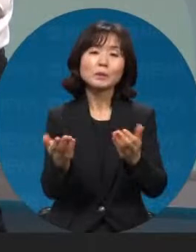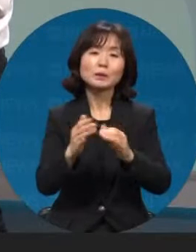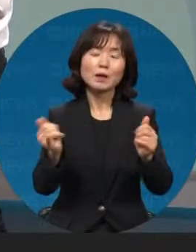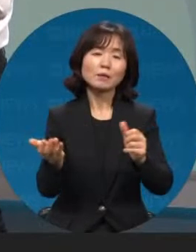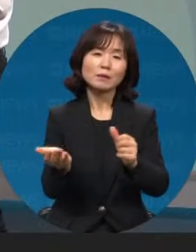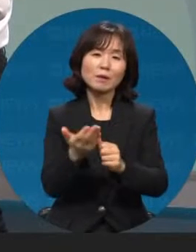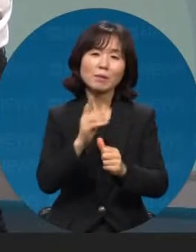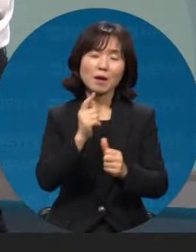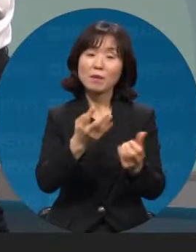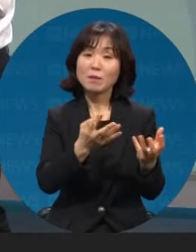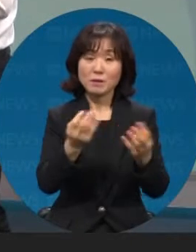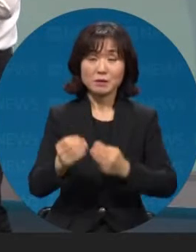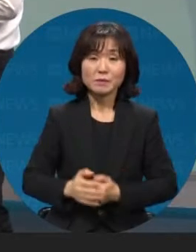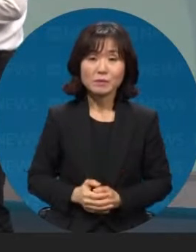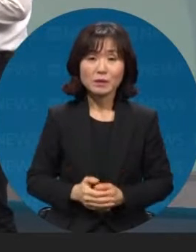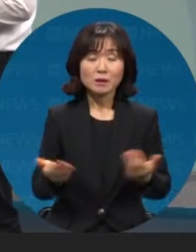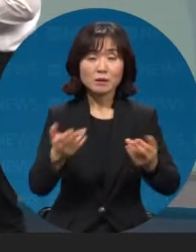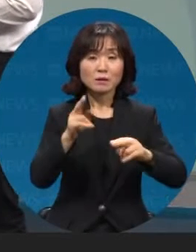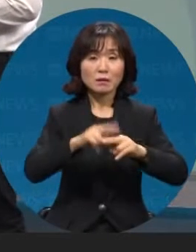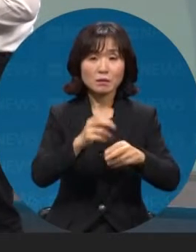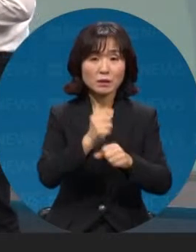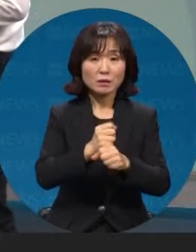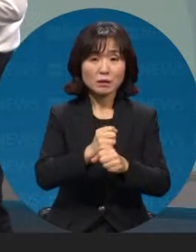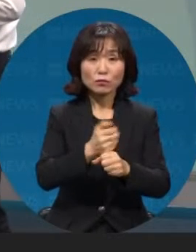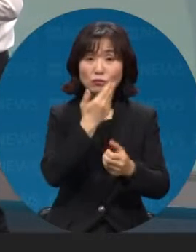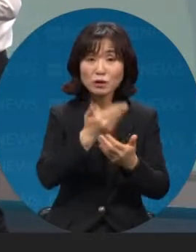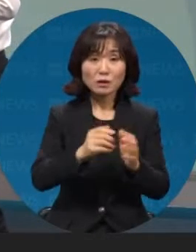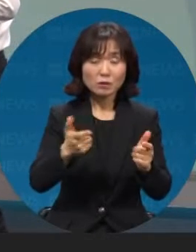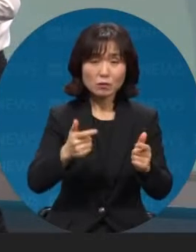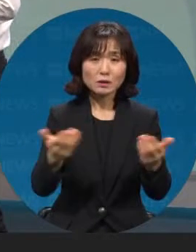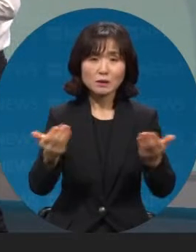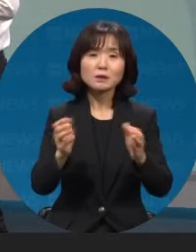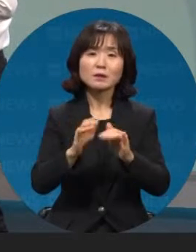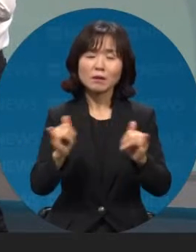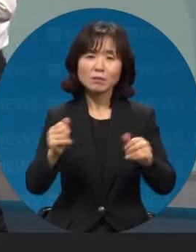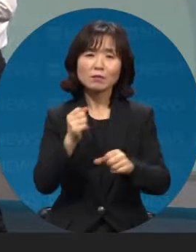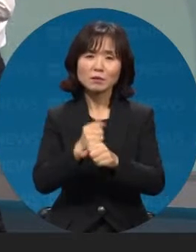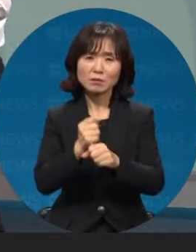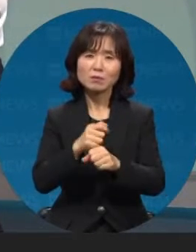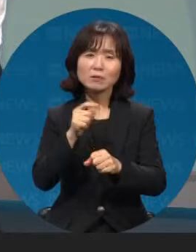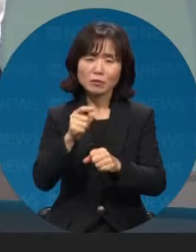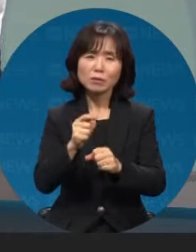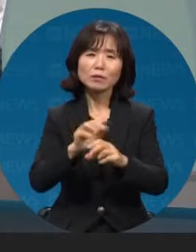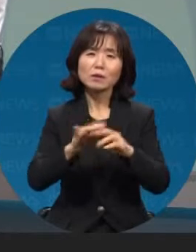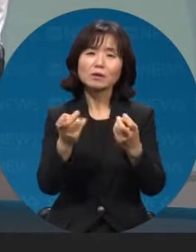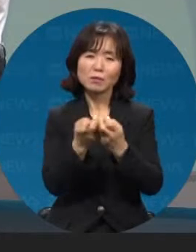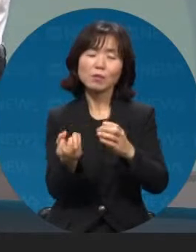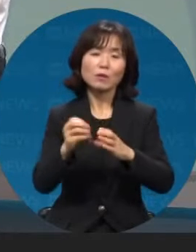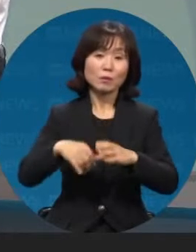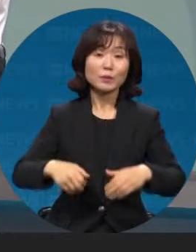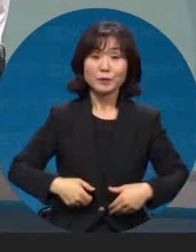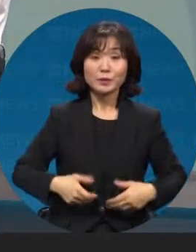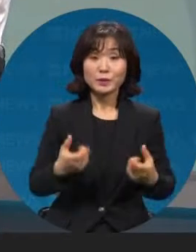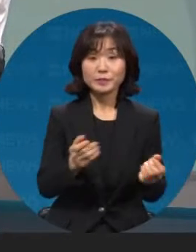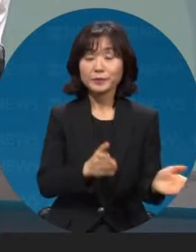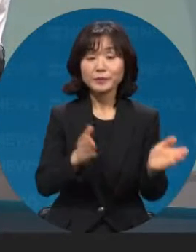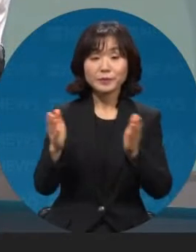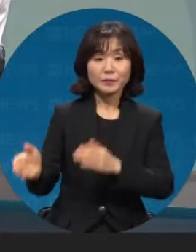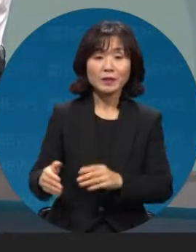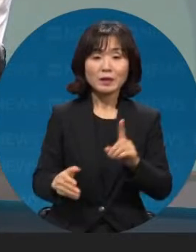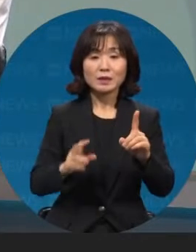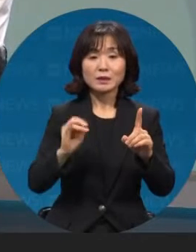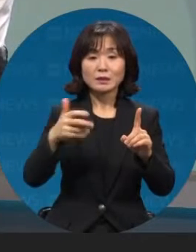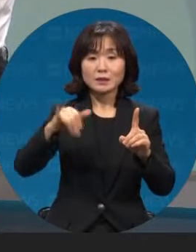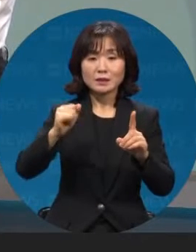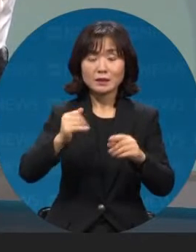일자리를 만드는 게 다가 아니라 에 일할 순서는 만들어내는 것도 대차게 포함이 되어야 되는 거군요 두번째 소식 보겠습니다 1인치 장벽